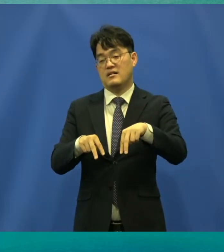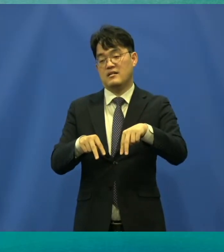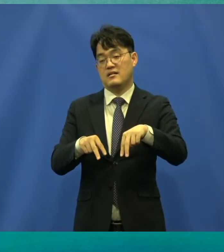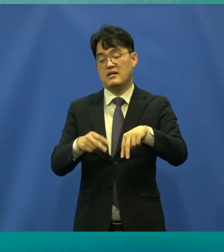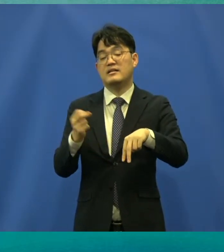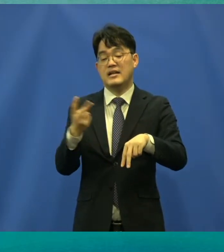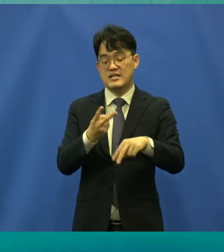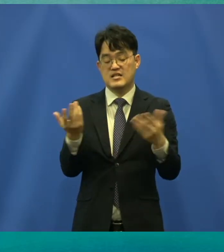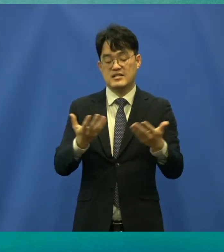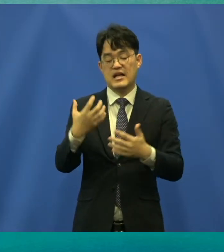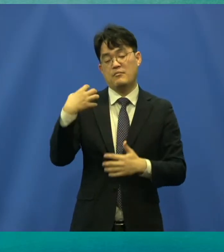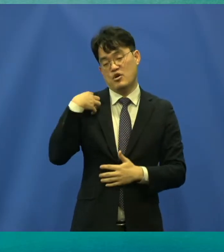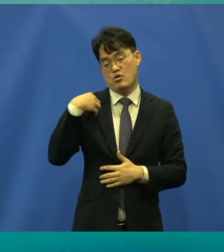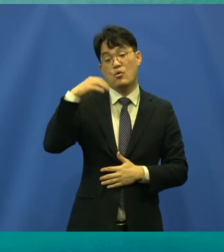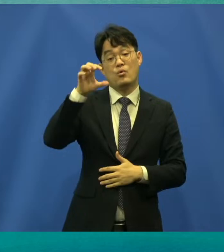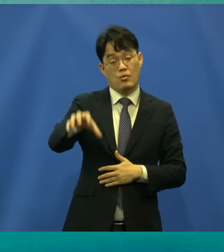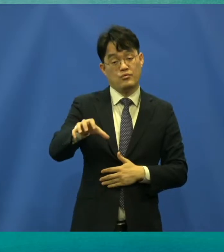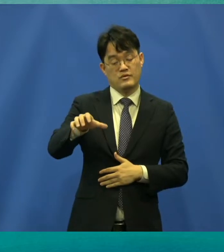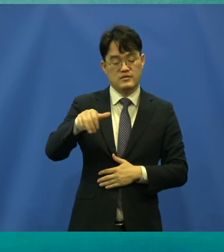그리고 가라.